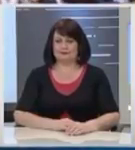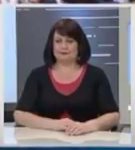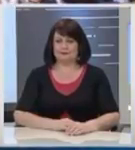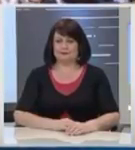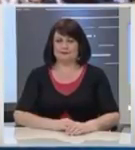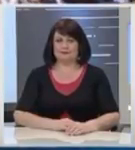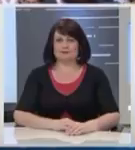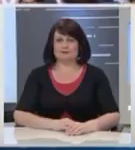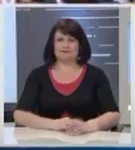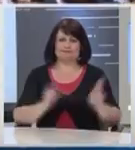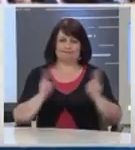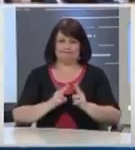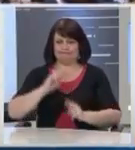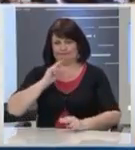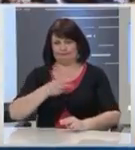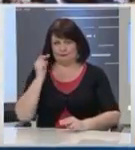Κύριε Πρόεδρε, θα είμαι πολύ σύντομος.